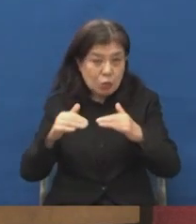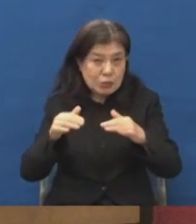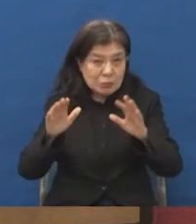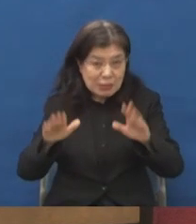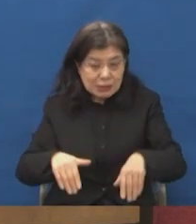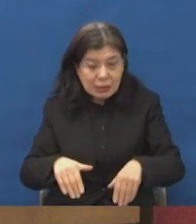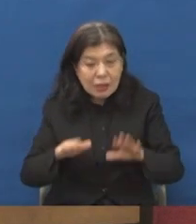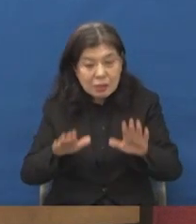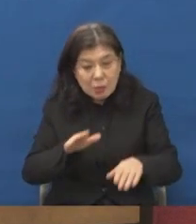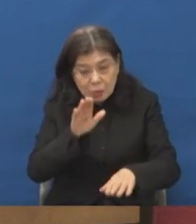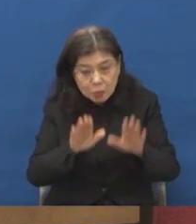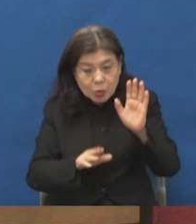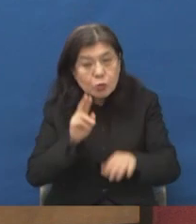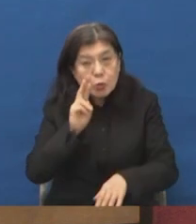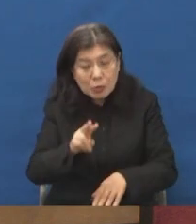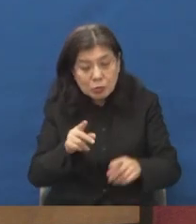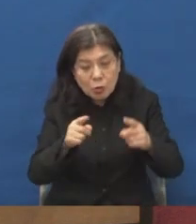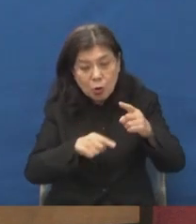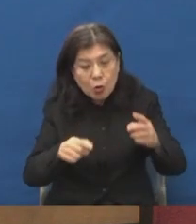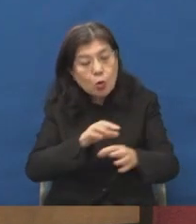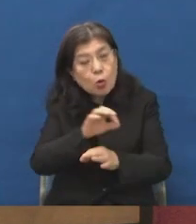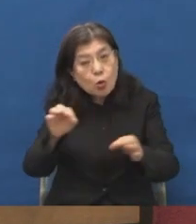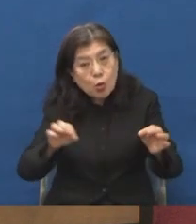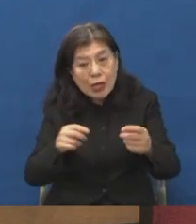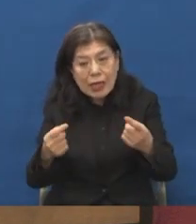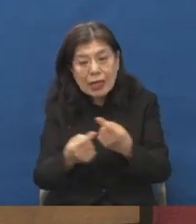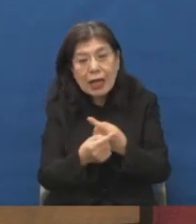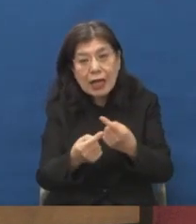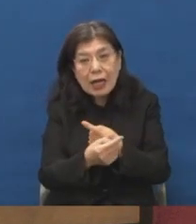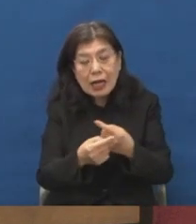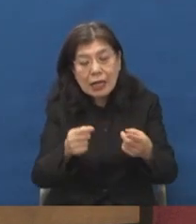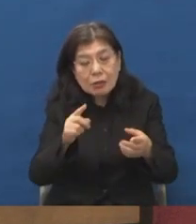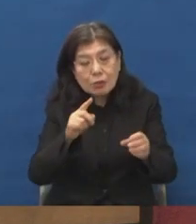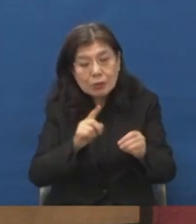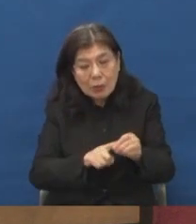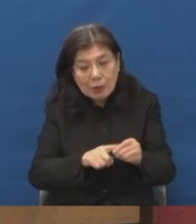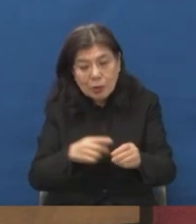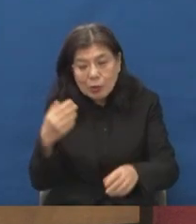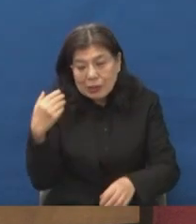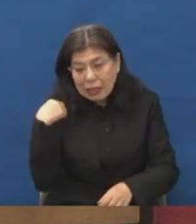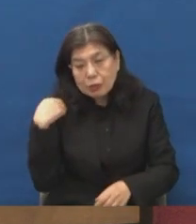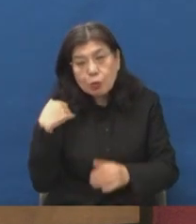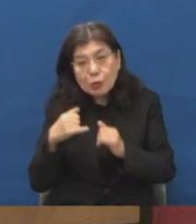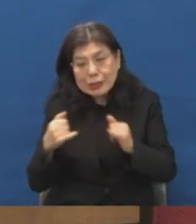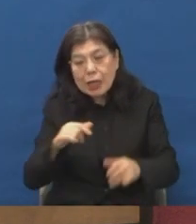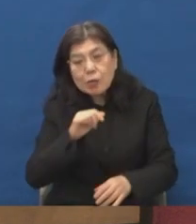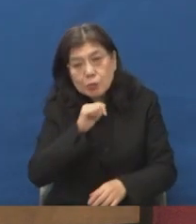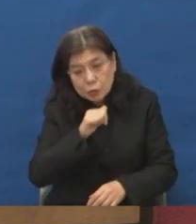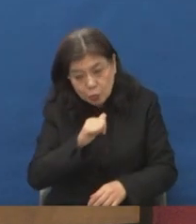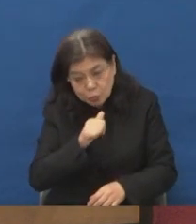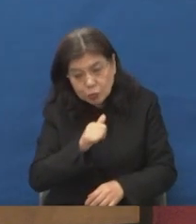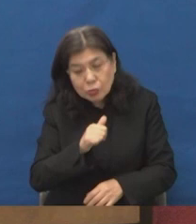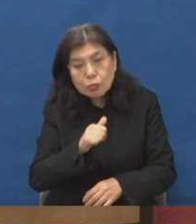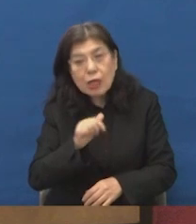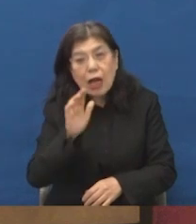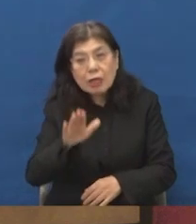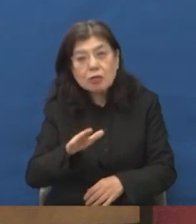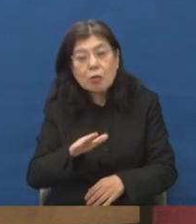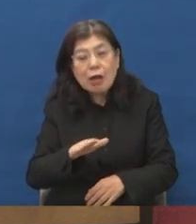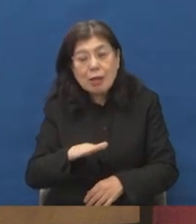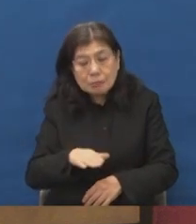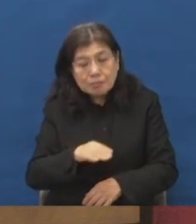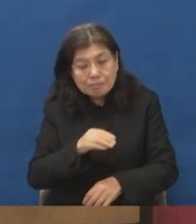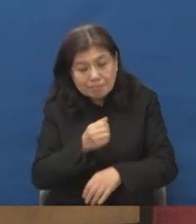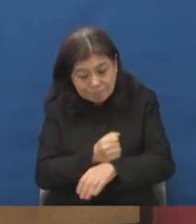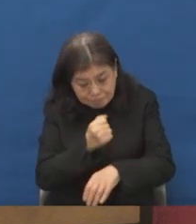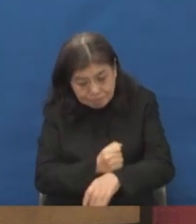ければ、高齢化による担い手不足や空洞化は深刻です。負荷が重すぎる人がいる一方